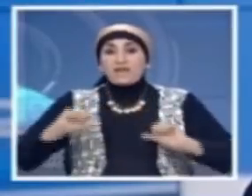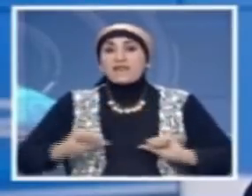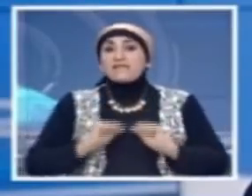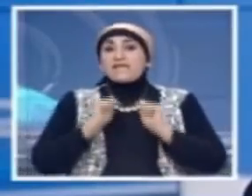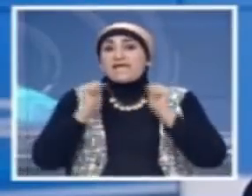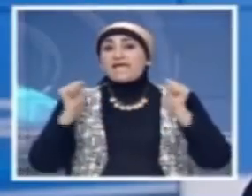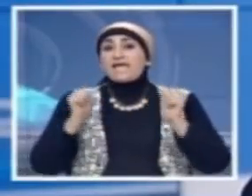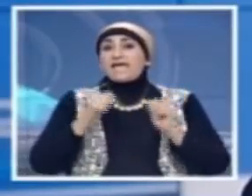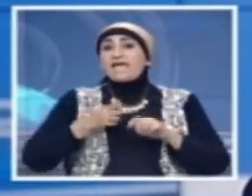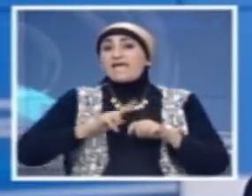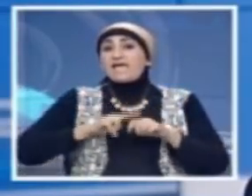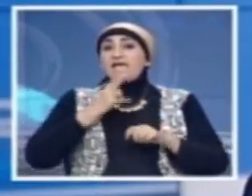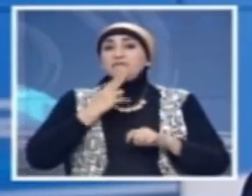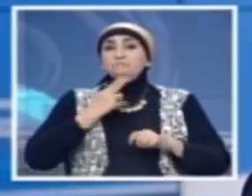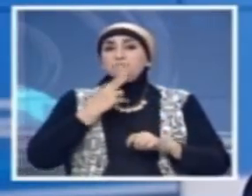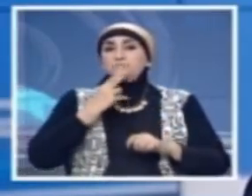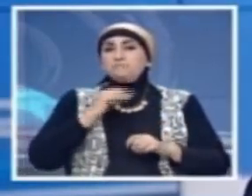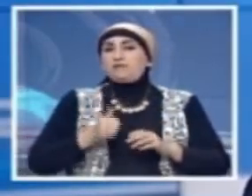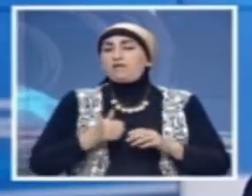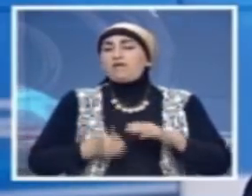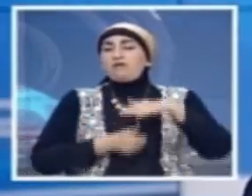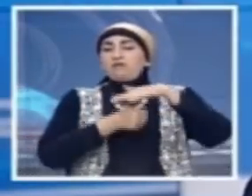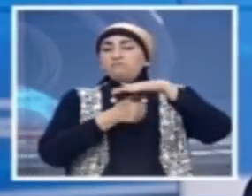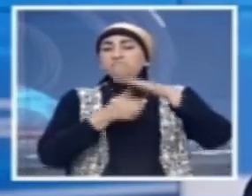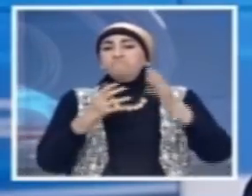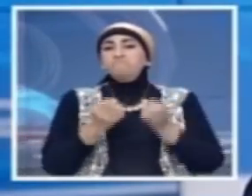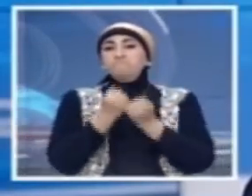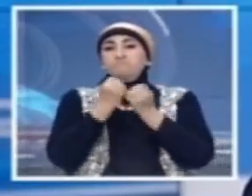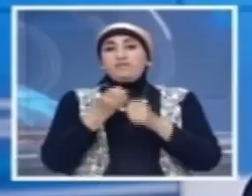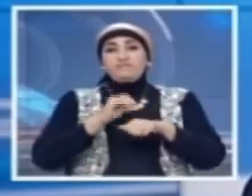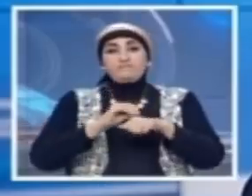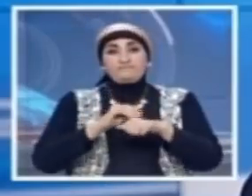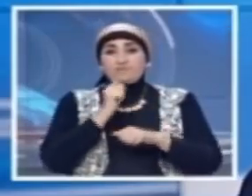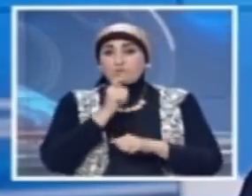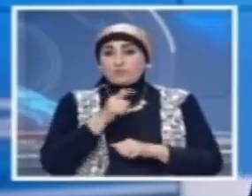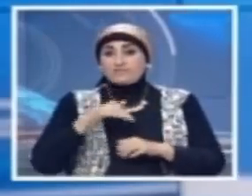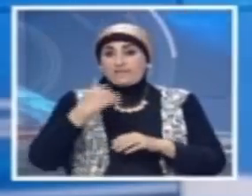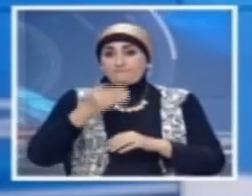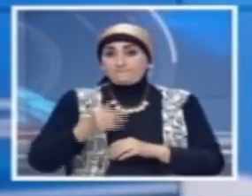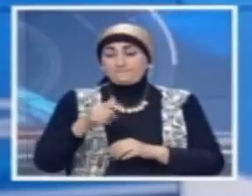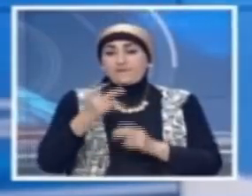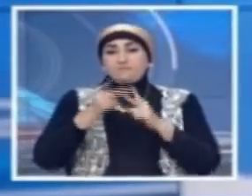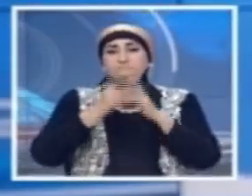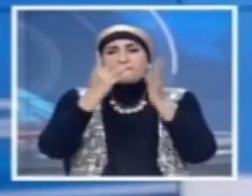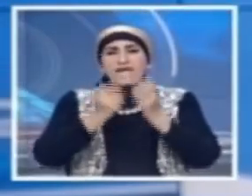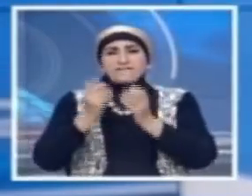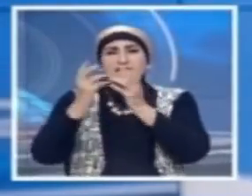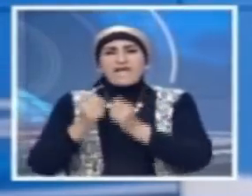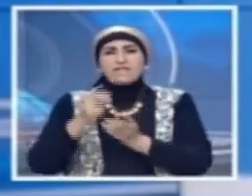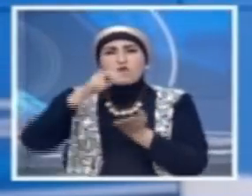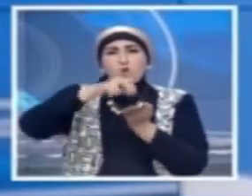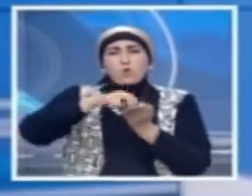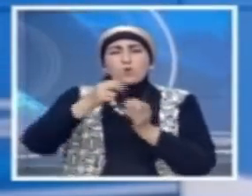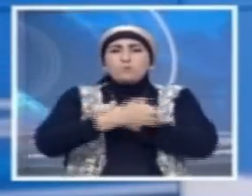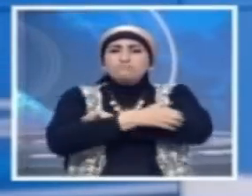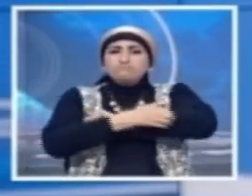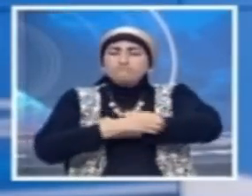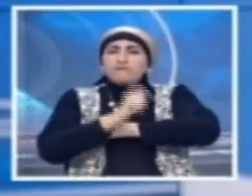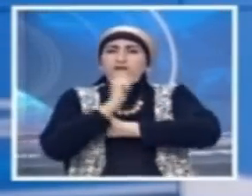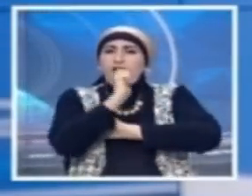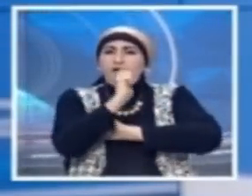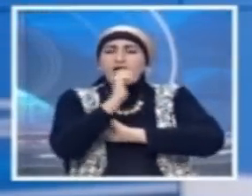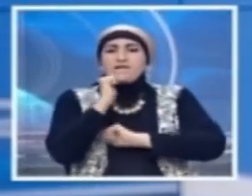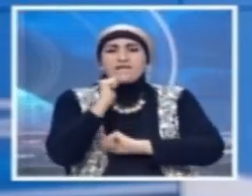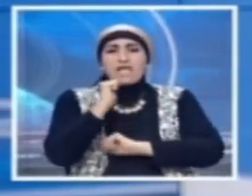للمرحلة الحالية من المبادرة الرئاسية حياة كريمة رسميا، وذلك بعد أن تم حصر احتياجات جميع القرى